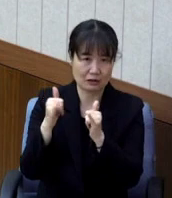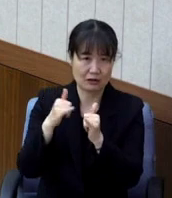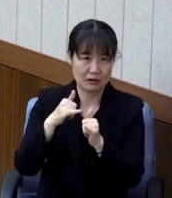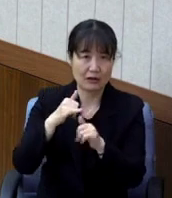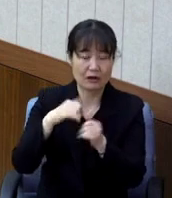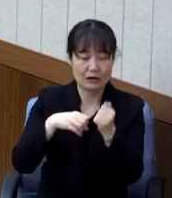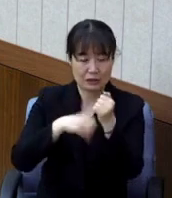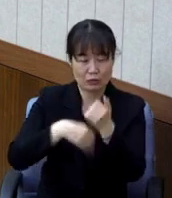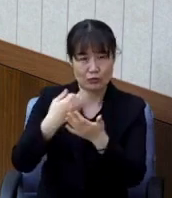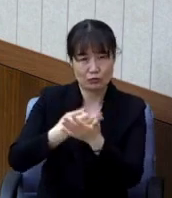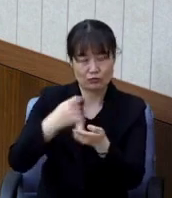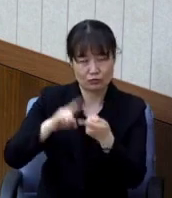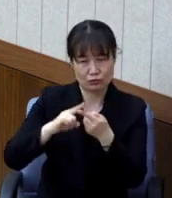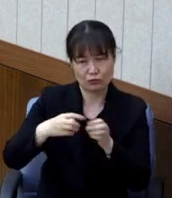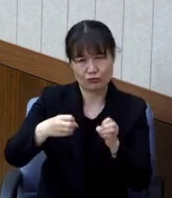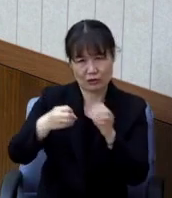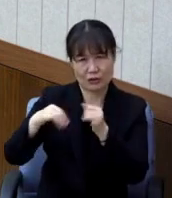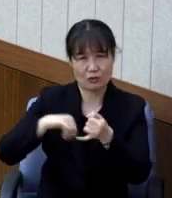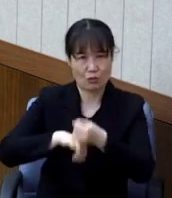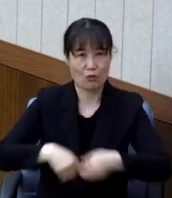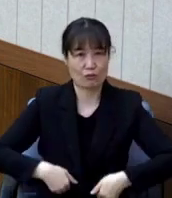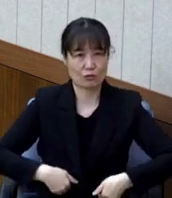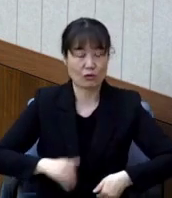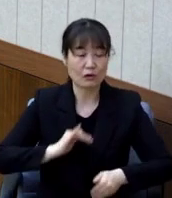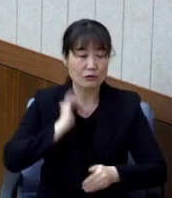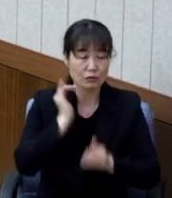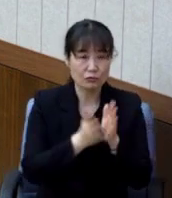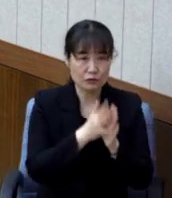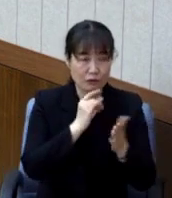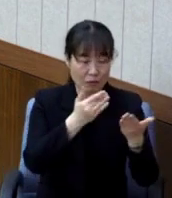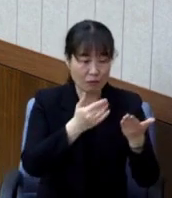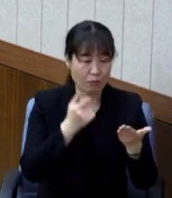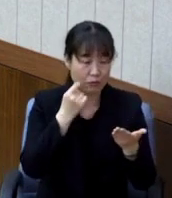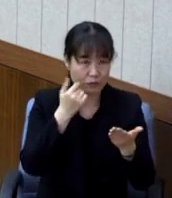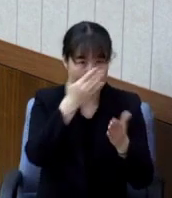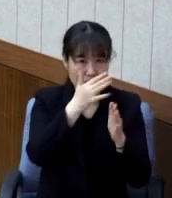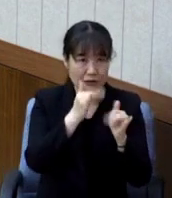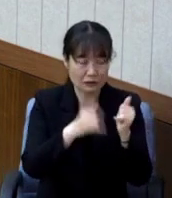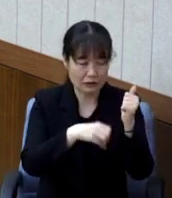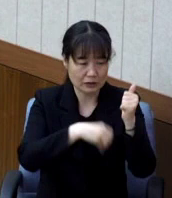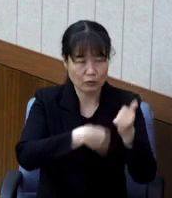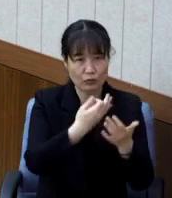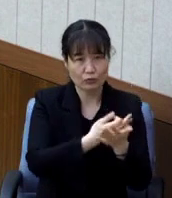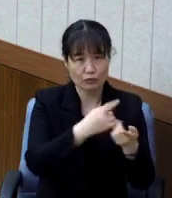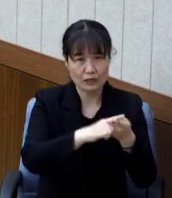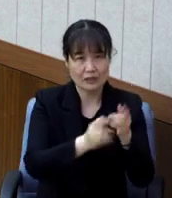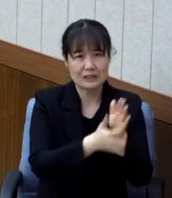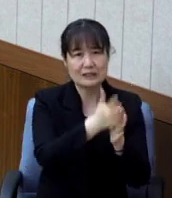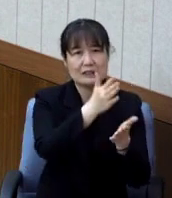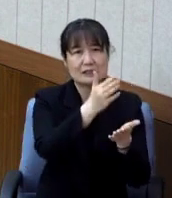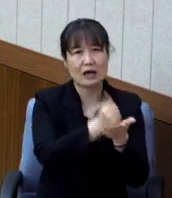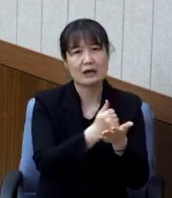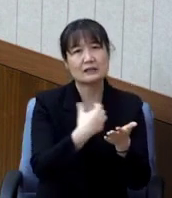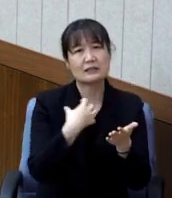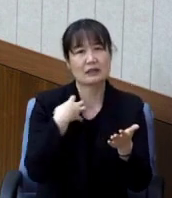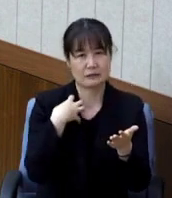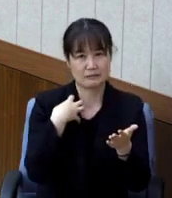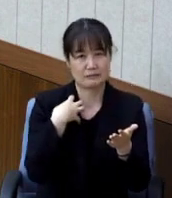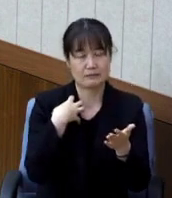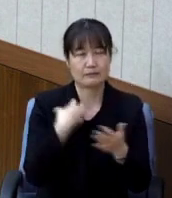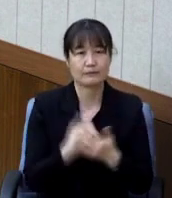것 아니겠습니까? 의정부만 못 받는 청년 기본소득, 명확하게 김동근 시장의 무책임